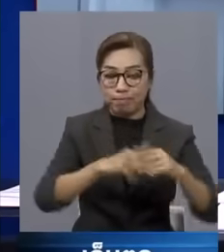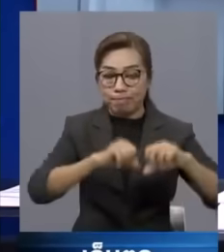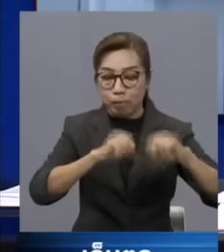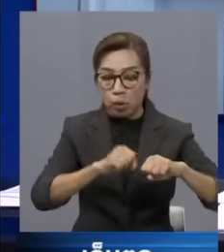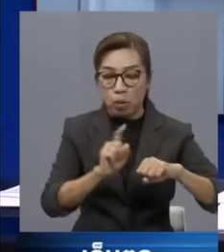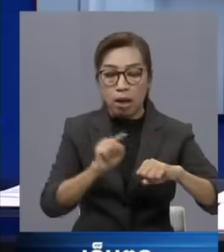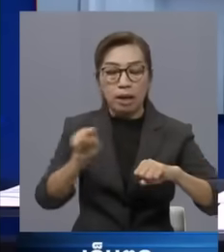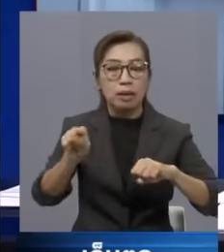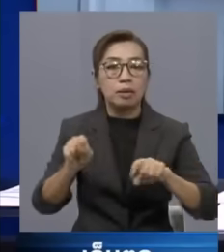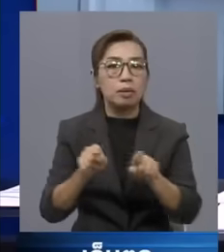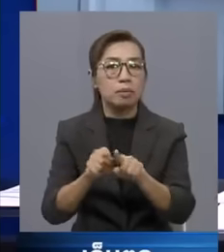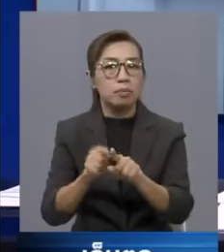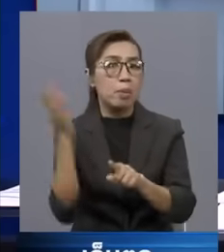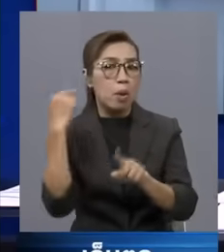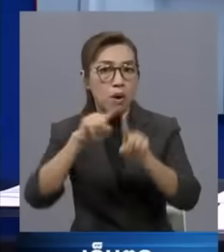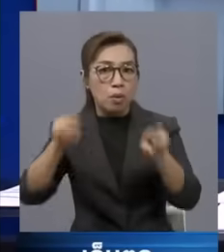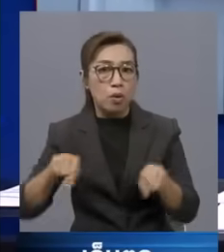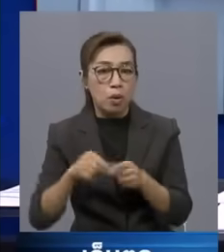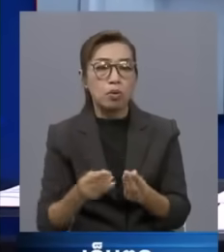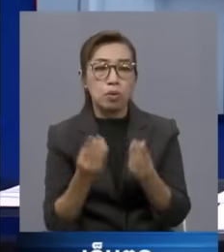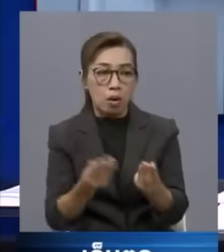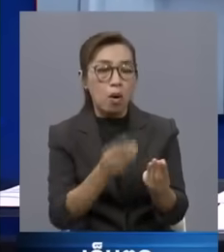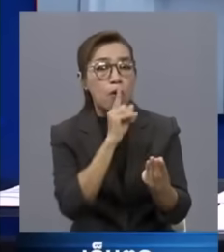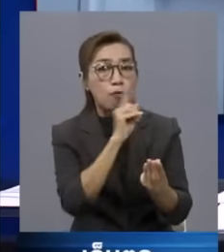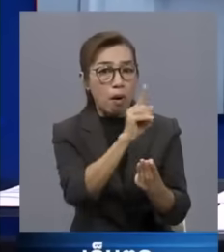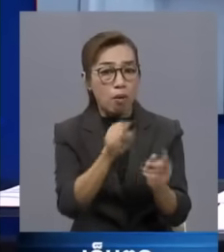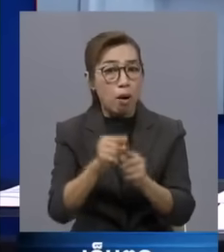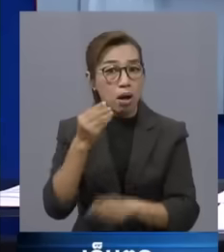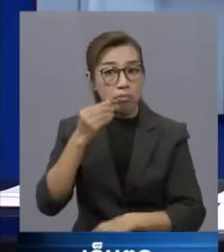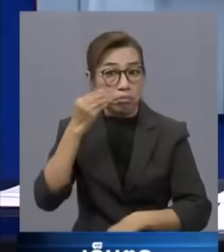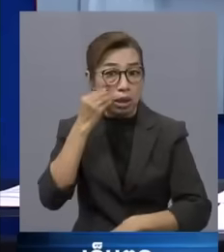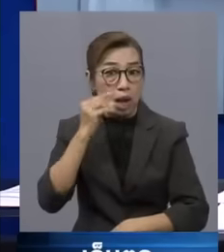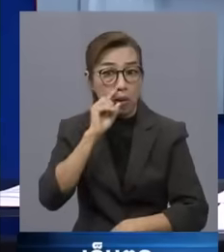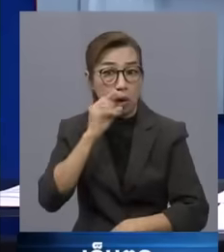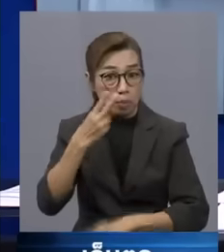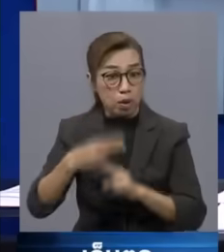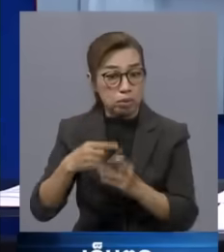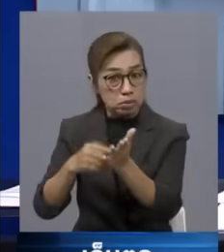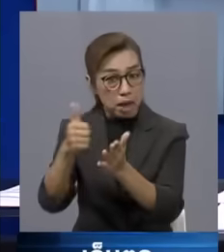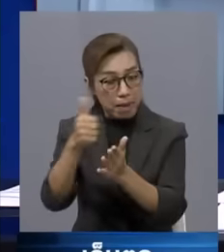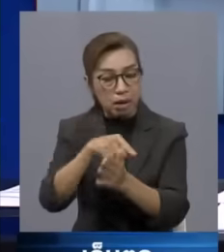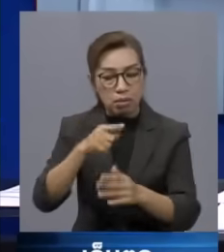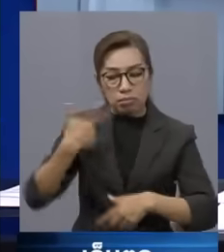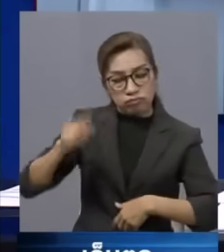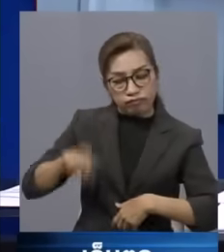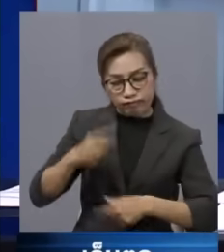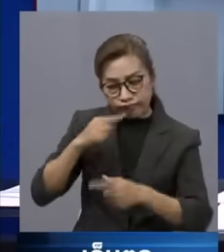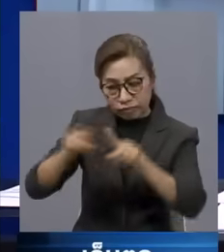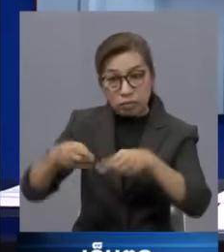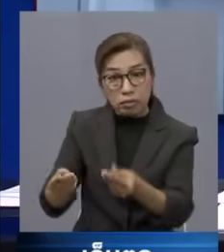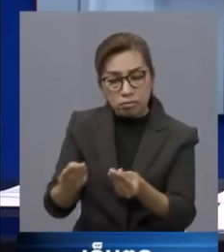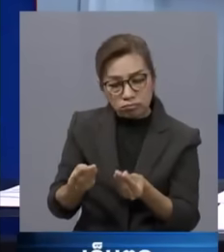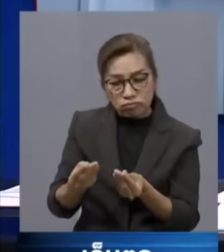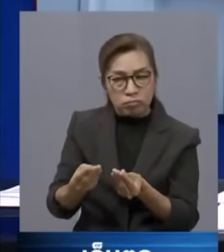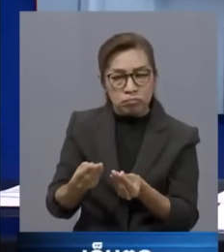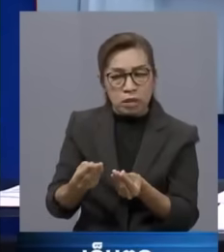รับคำร้องกรณีที่มีการยื่นเรื่องไปนะครับโหวตชื่อคุณพิธานในรอบที่ 2หนึ่งในเหตุผลหนึ่งที่ศาลไม่รับคำร้อง